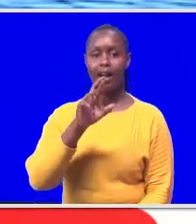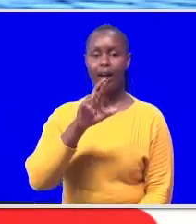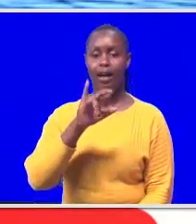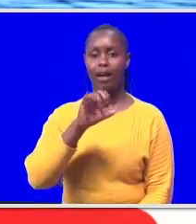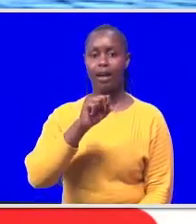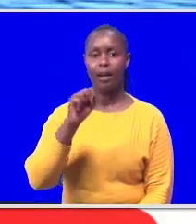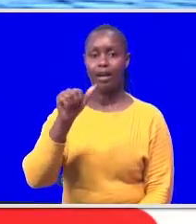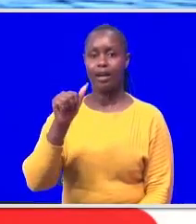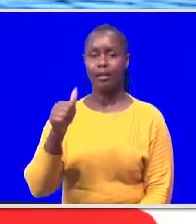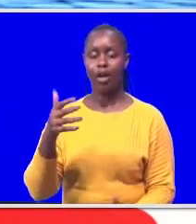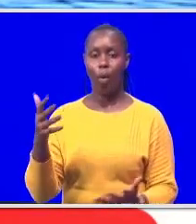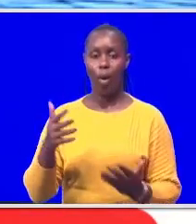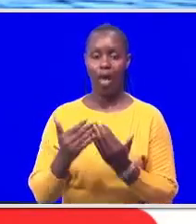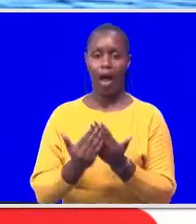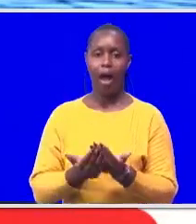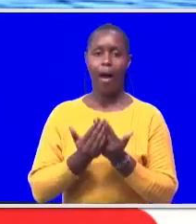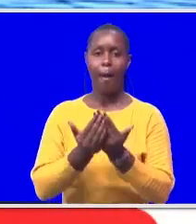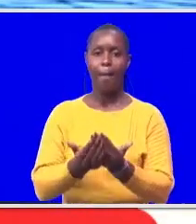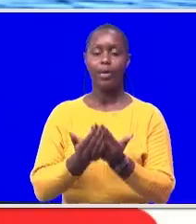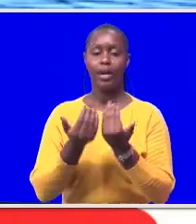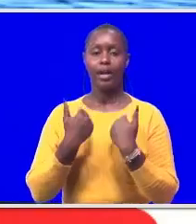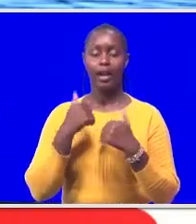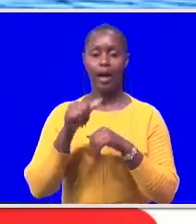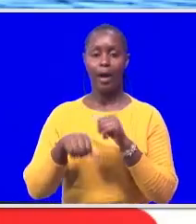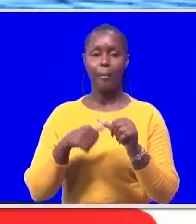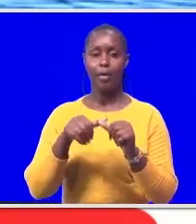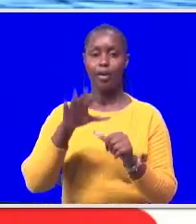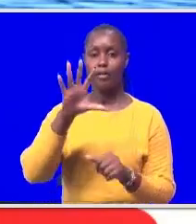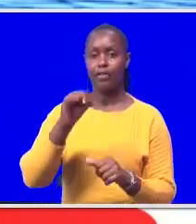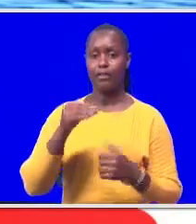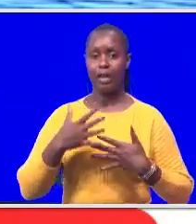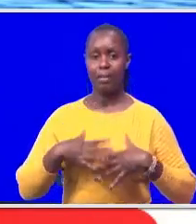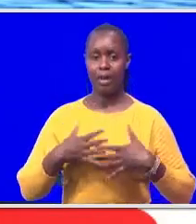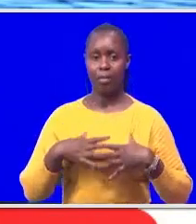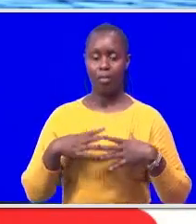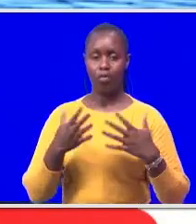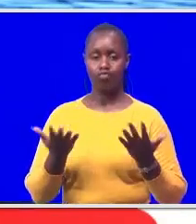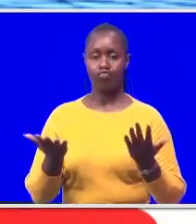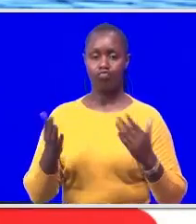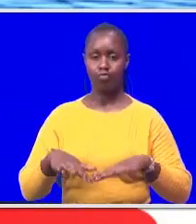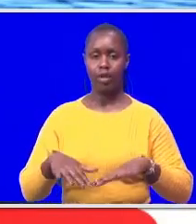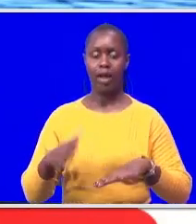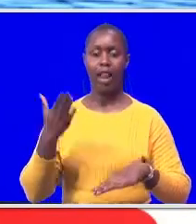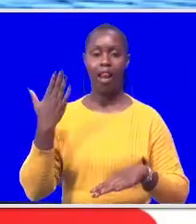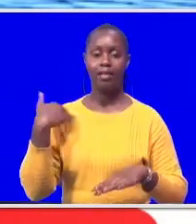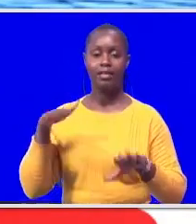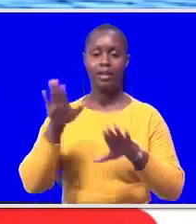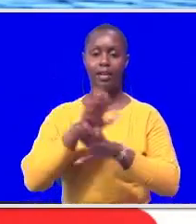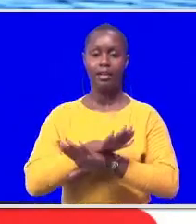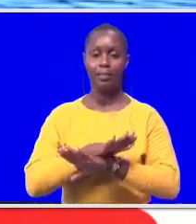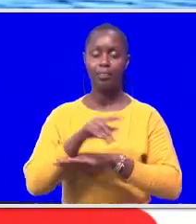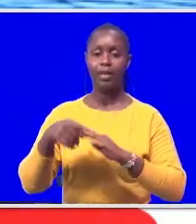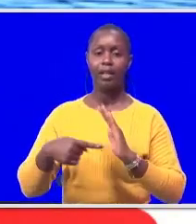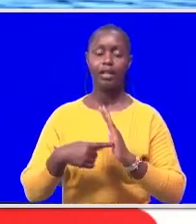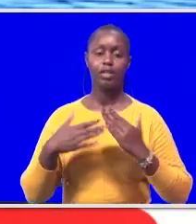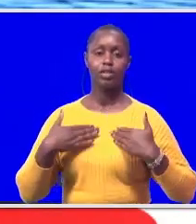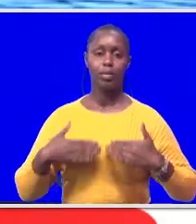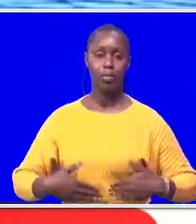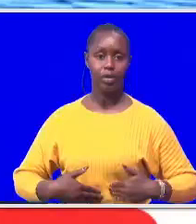mashua iliyokuwa imebeba takriban watu 50 ilizama jana jioni. Mili hiyo ni sehemu ya